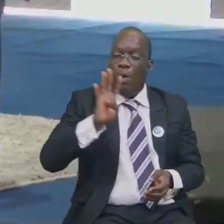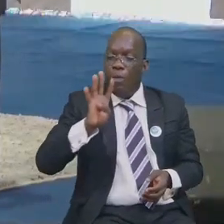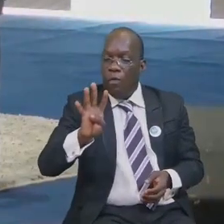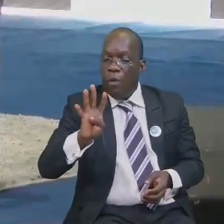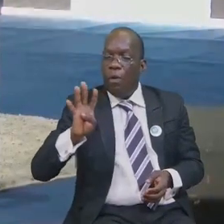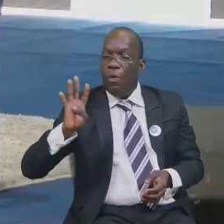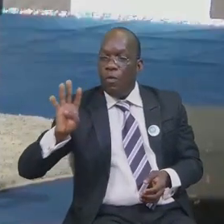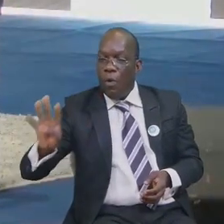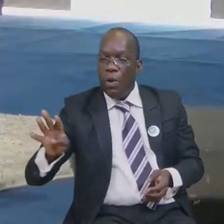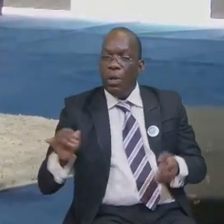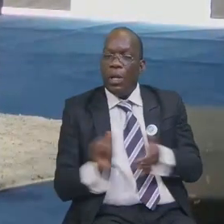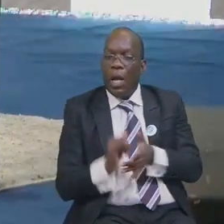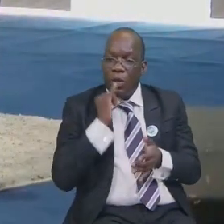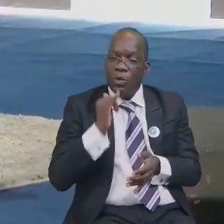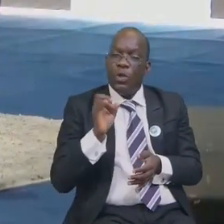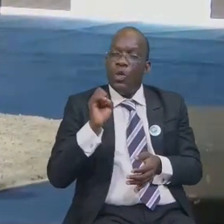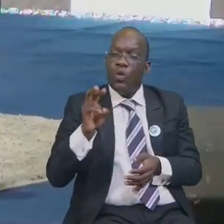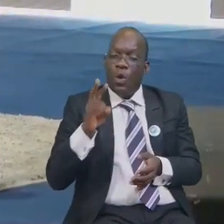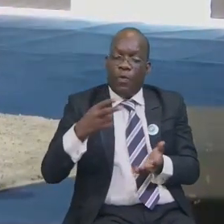avaient 12